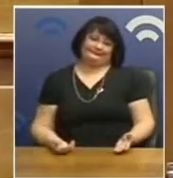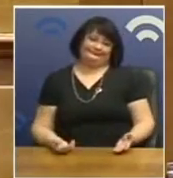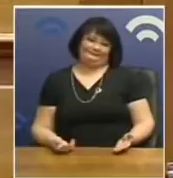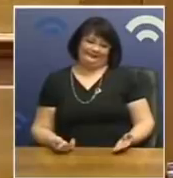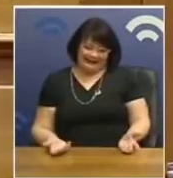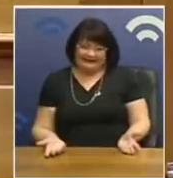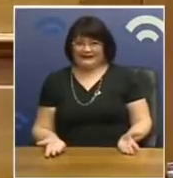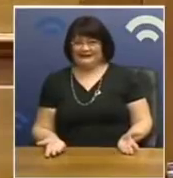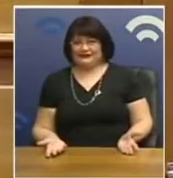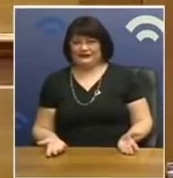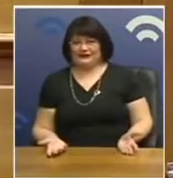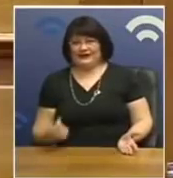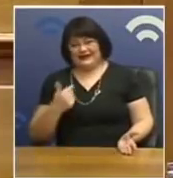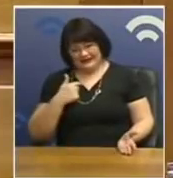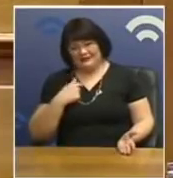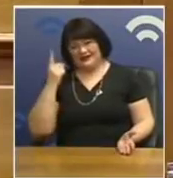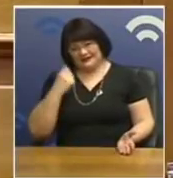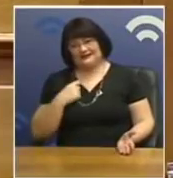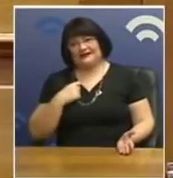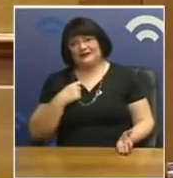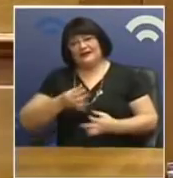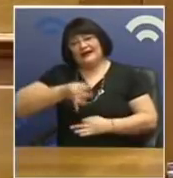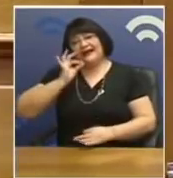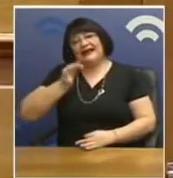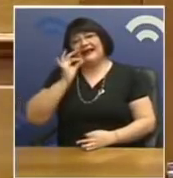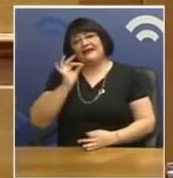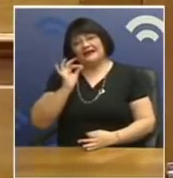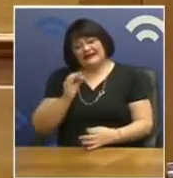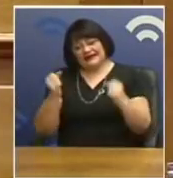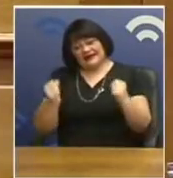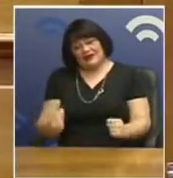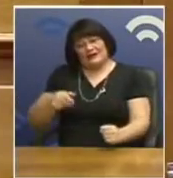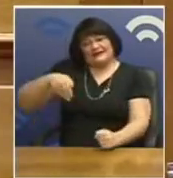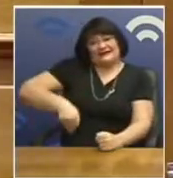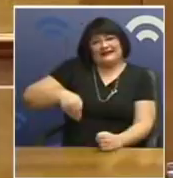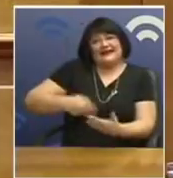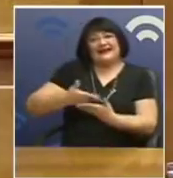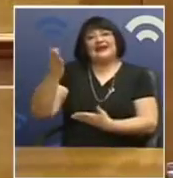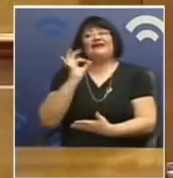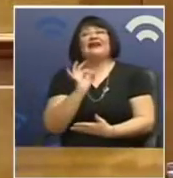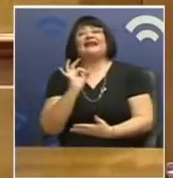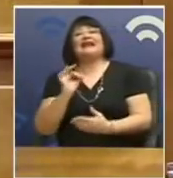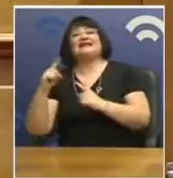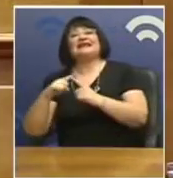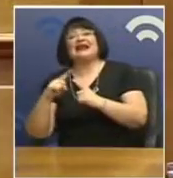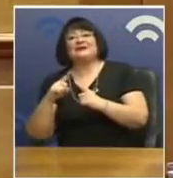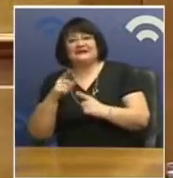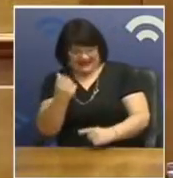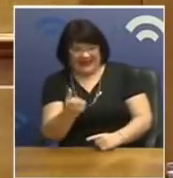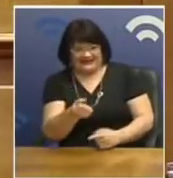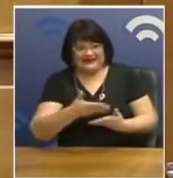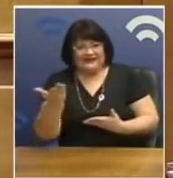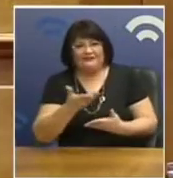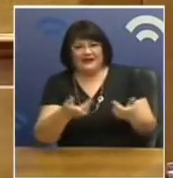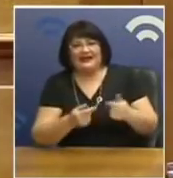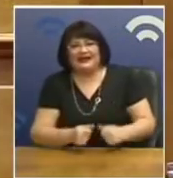και η Διαβούλτευση, ξέρετε, στην Κουμουνδούρου πηγαίνουμε στο καφενείο με τους Financial Times στην τσέπη. Και λέμε ένα στον άλλο σύντροφο, μήπως έχει τους Financial Times να